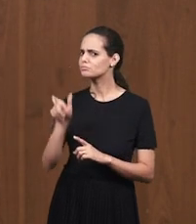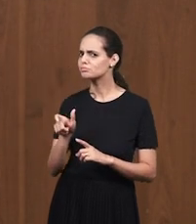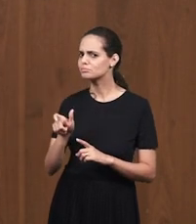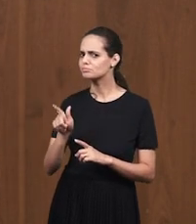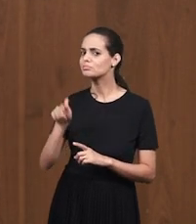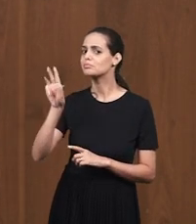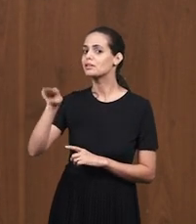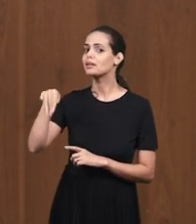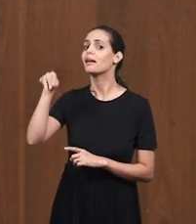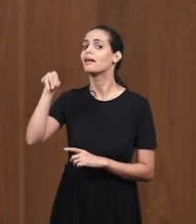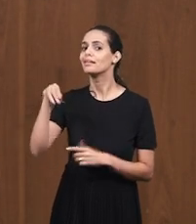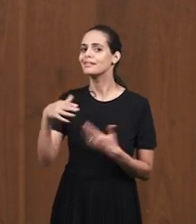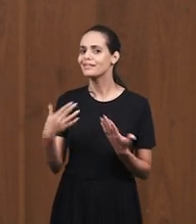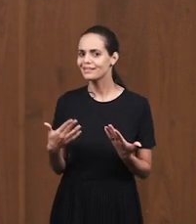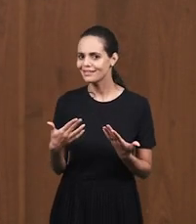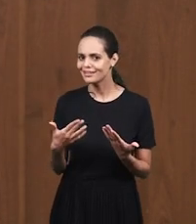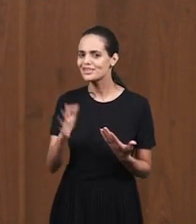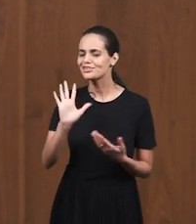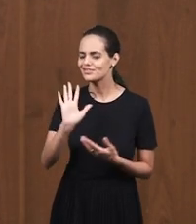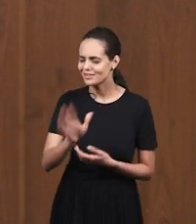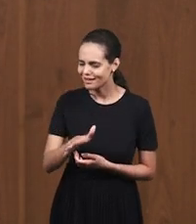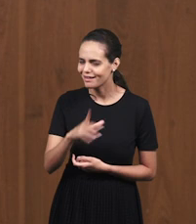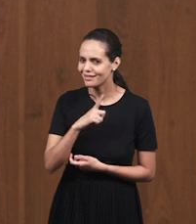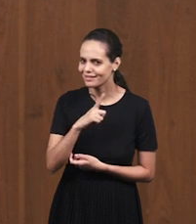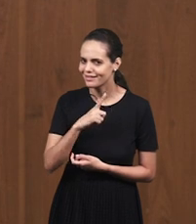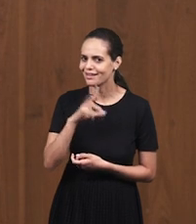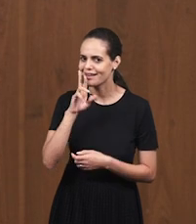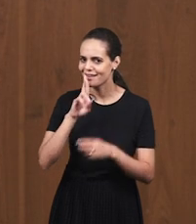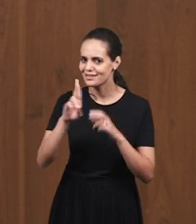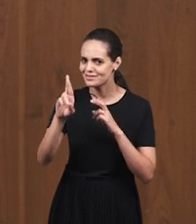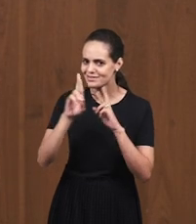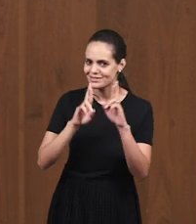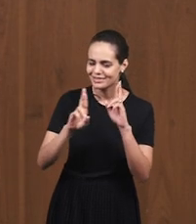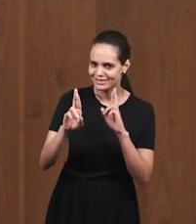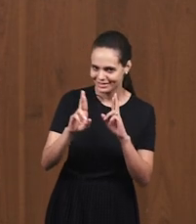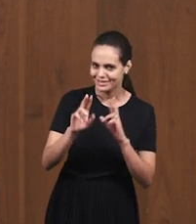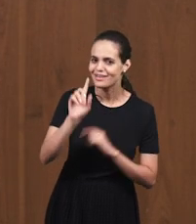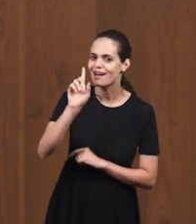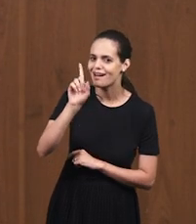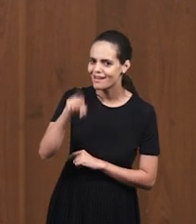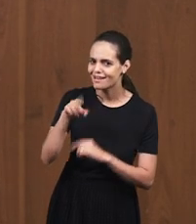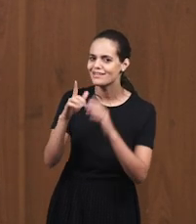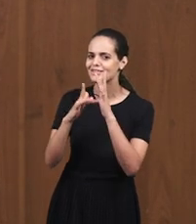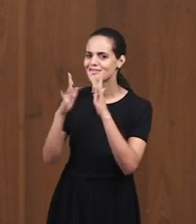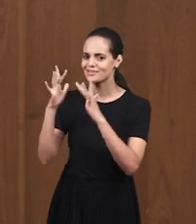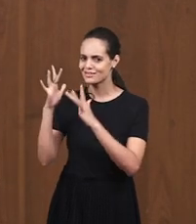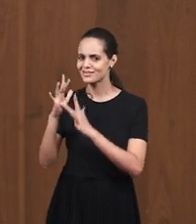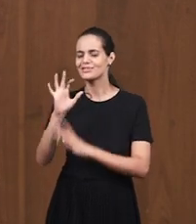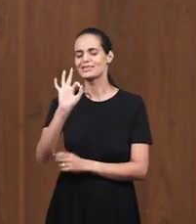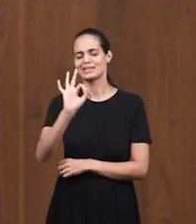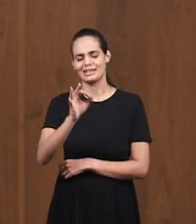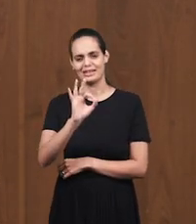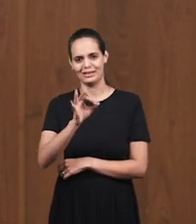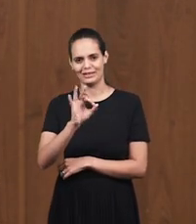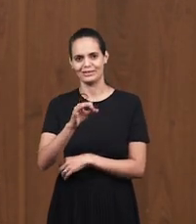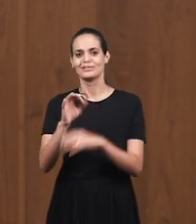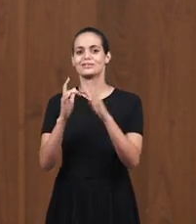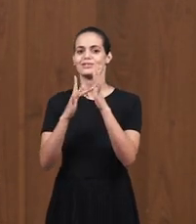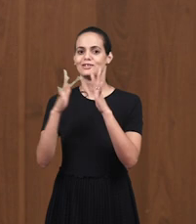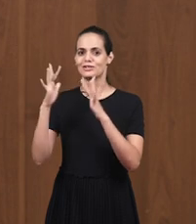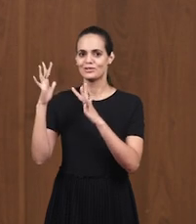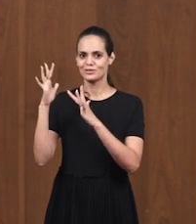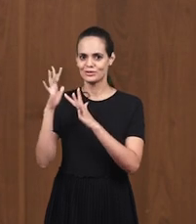это? Уже многие отвечают, да, вместе с папой и мамой, что это Иисус. Это правильно, это